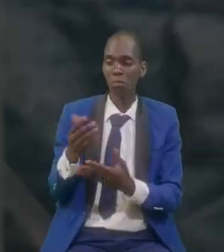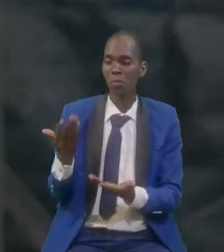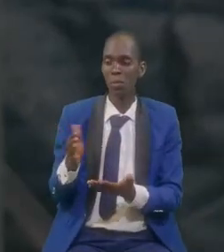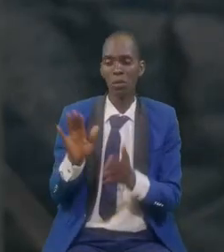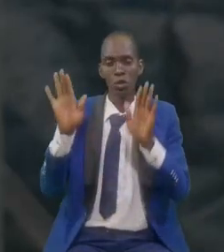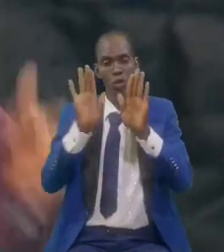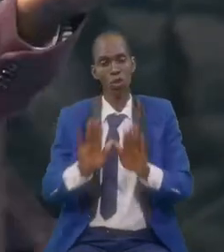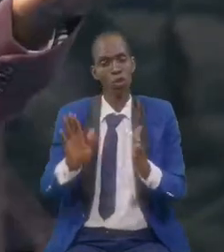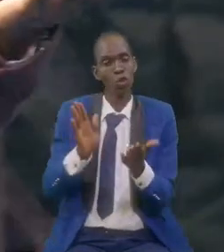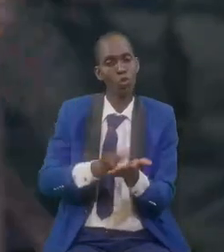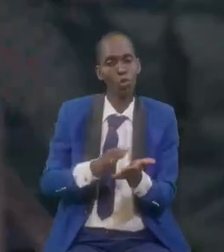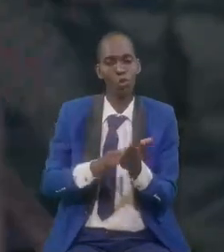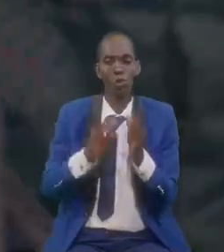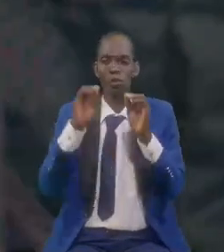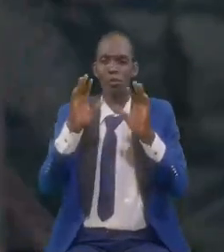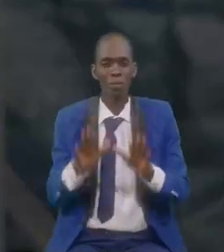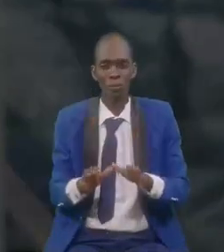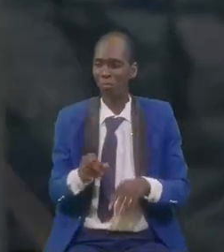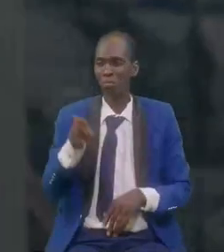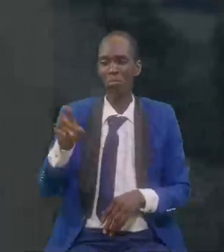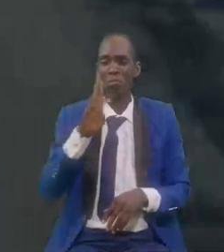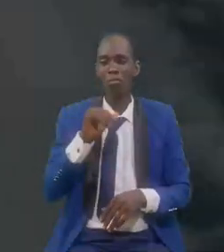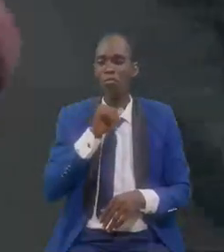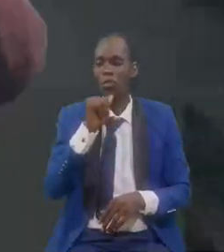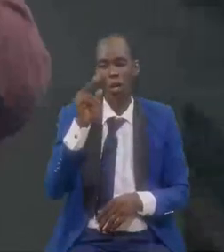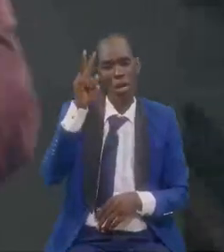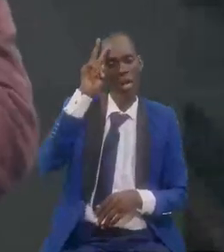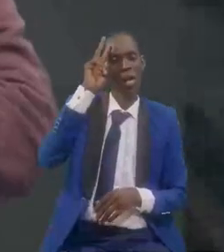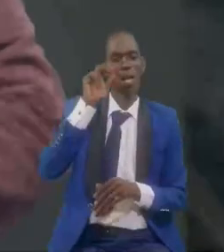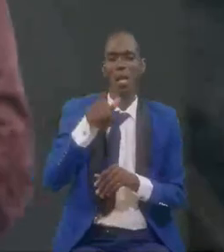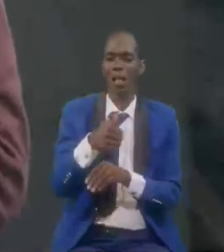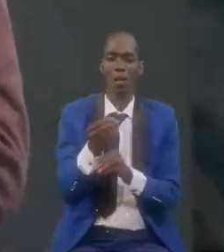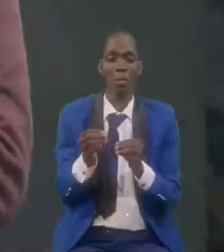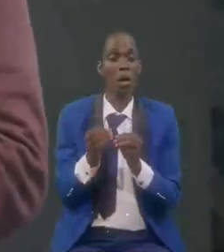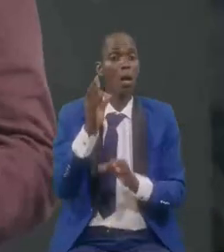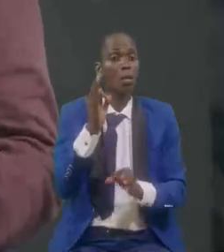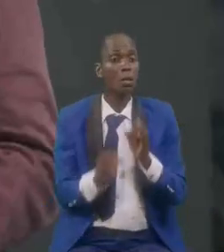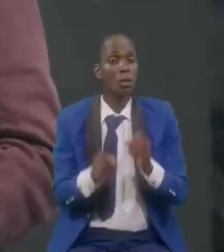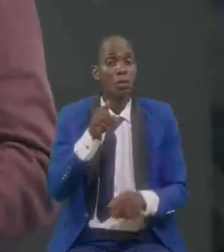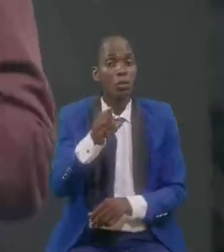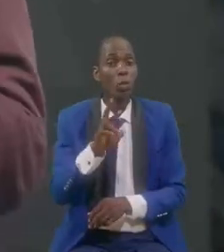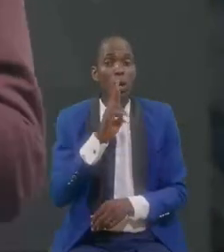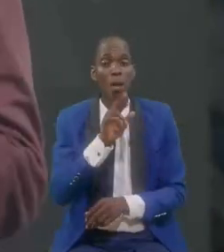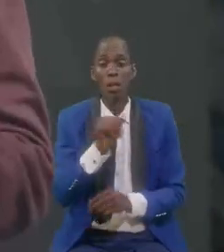enseignant d'école de dimanche, tu n'es plus ignorant. Et si tu es un pécheur,